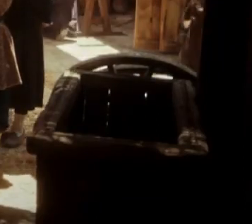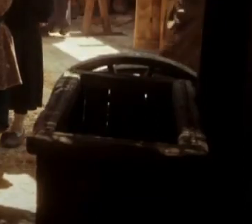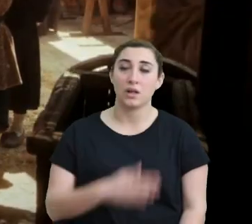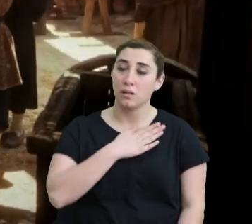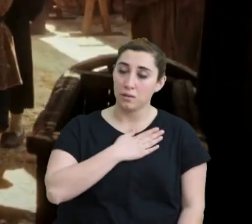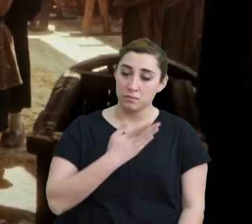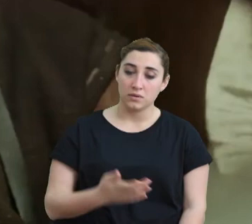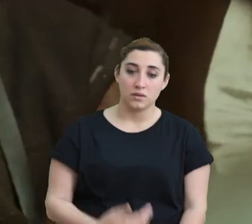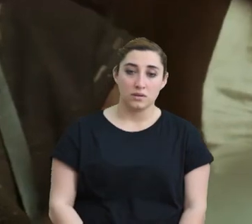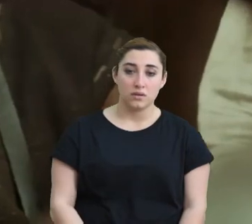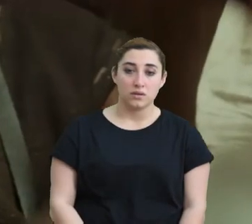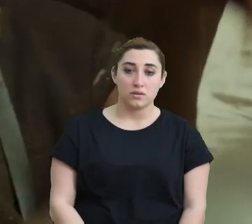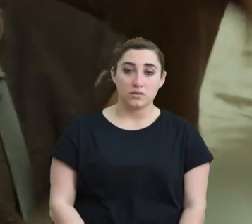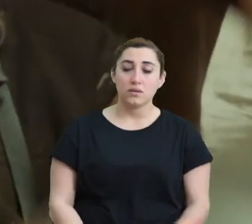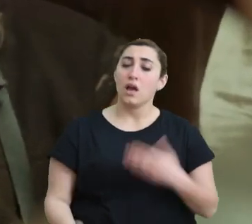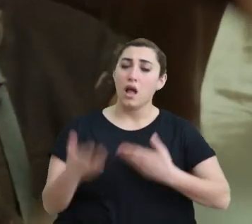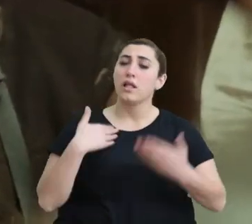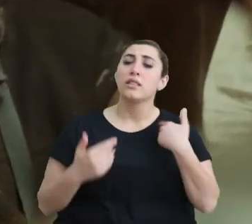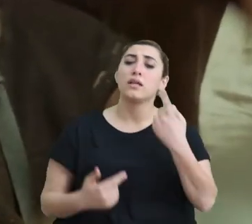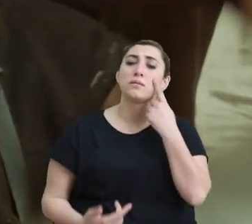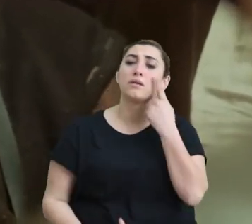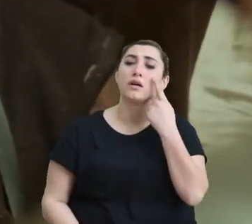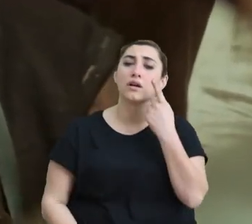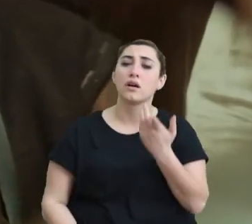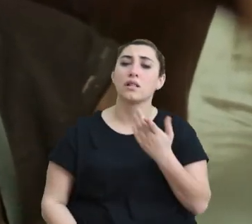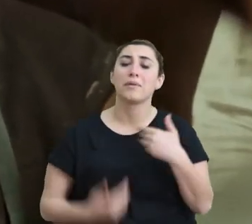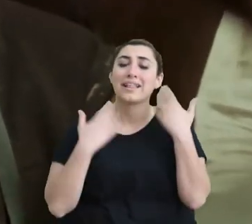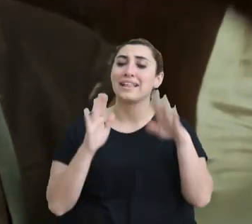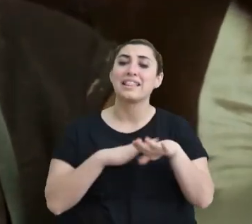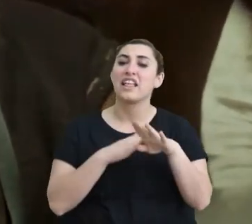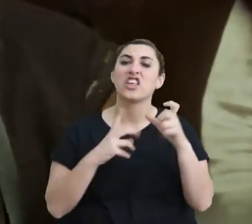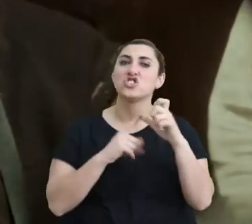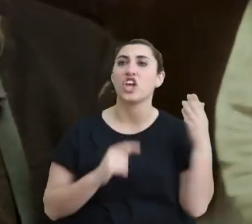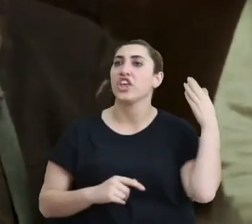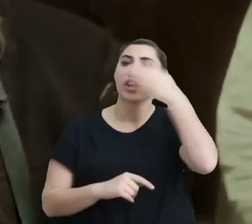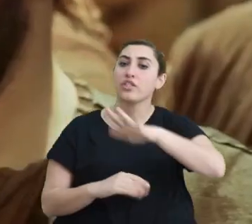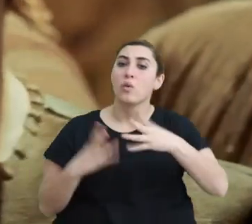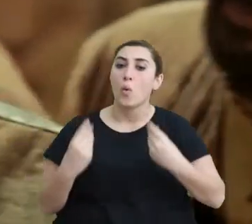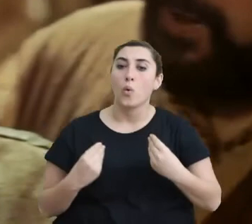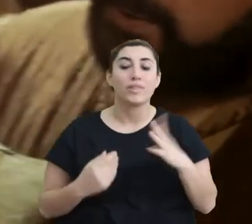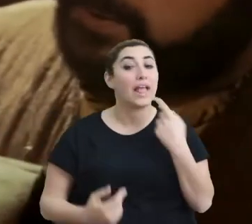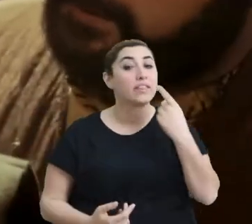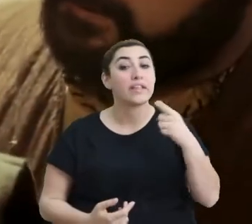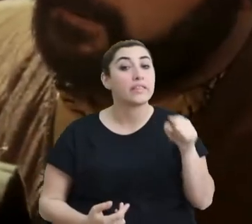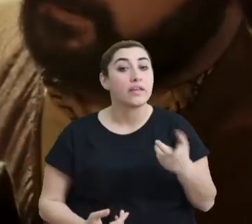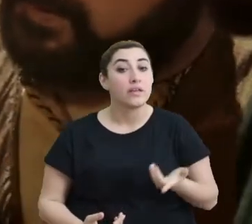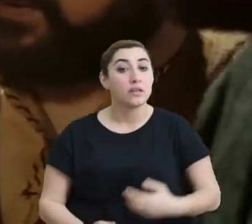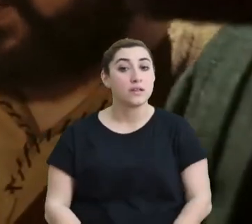merakla bekliyor. Anlat hele Pirdaş. Kadın hediye vardı şeyhimizin huzuruna. Ne dedi bu